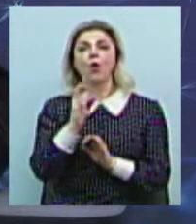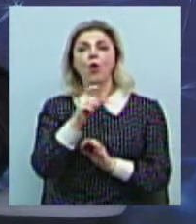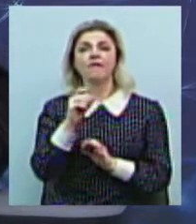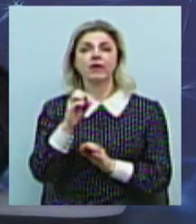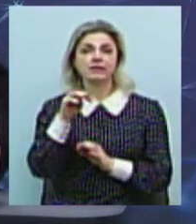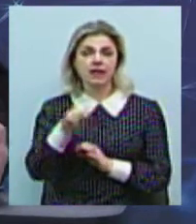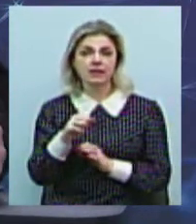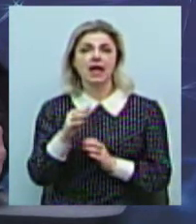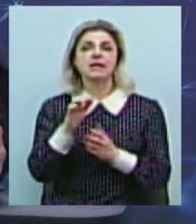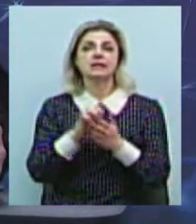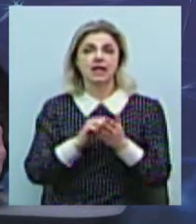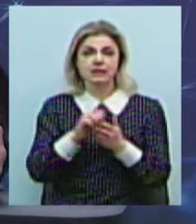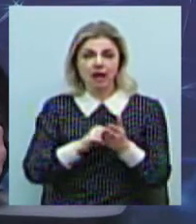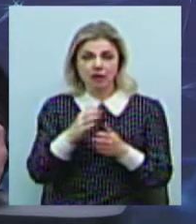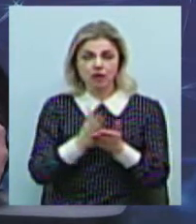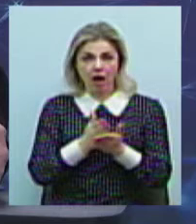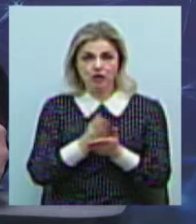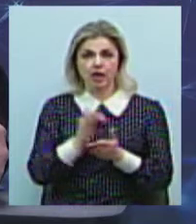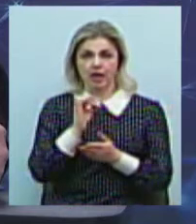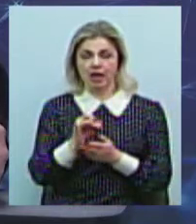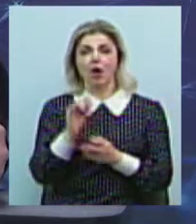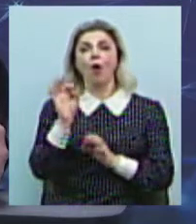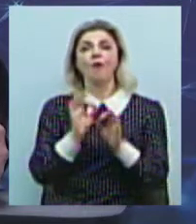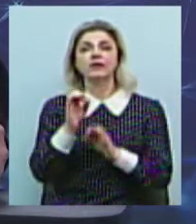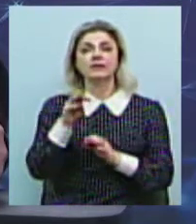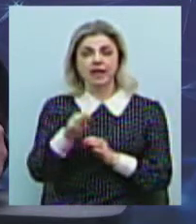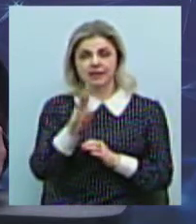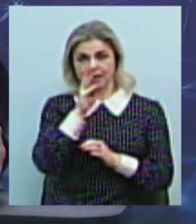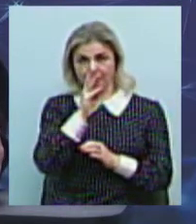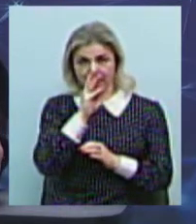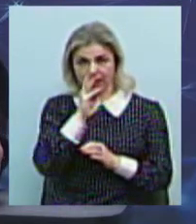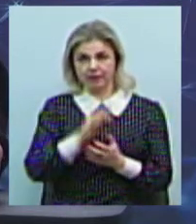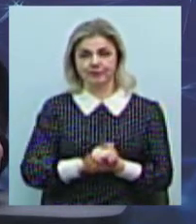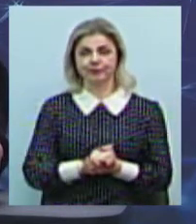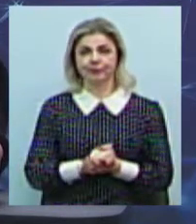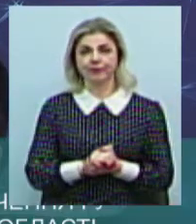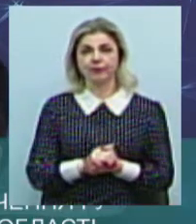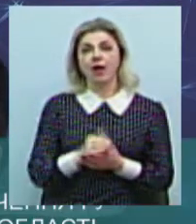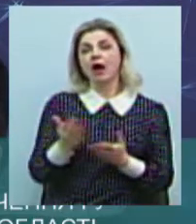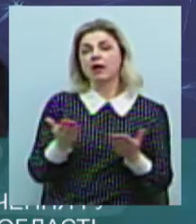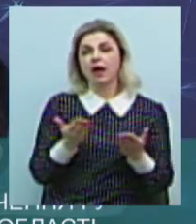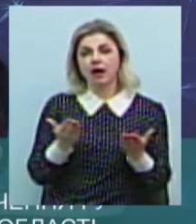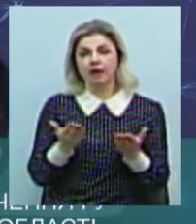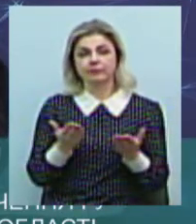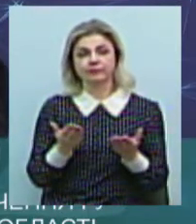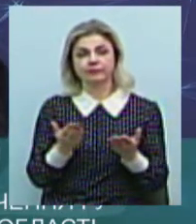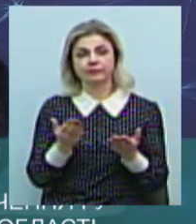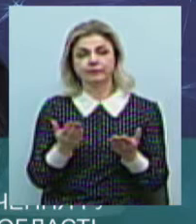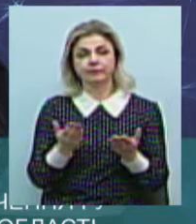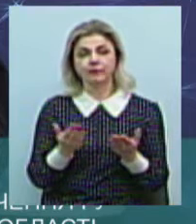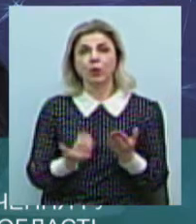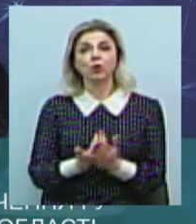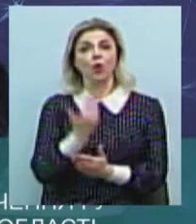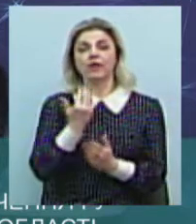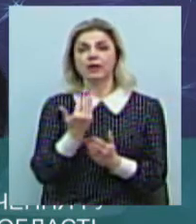страхового стажу, враховується коефіцієнт заробітної плати. Ну, а яка, скажімо так,